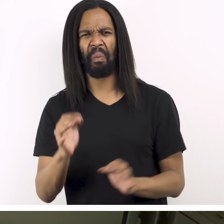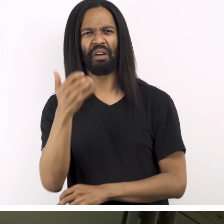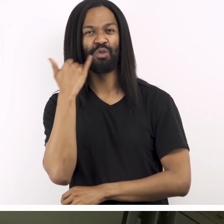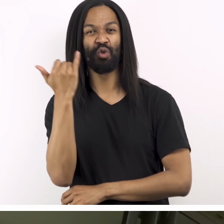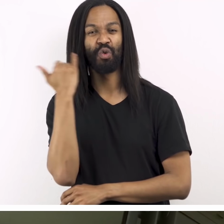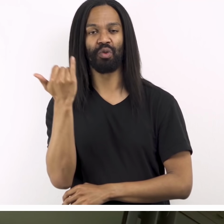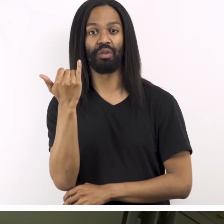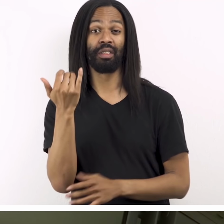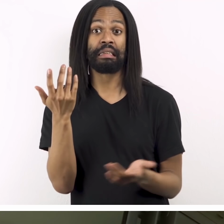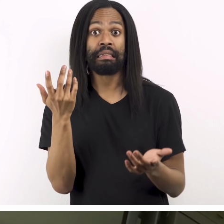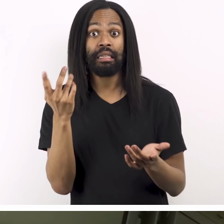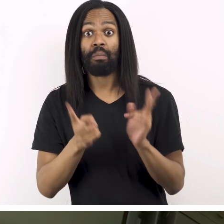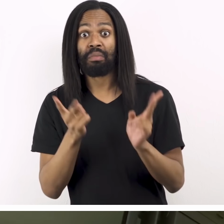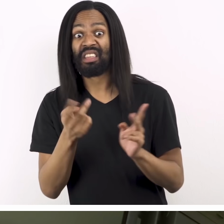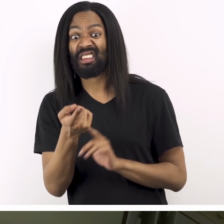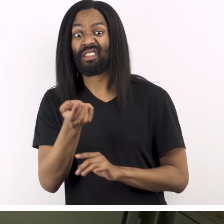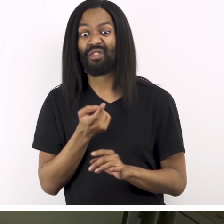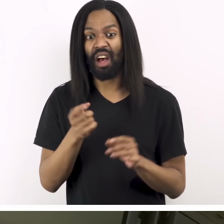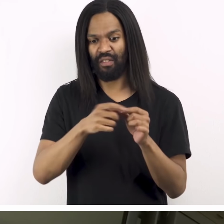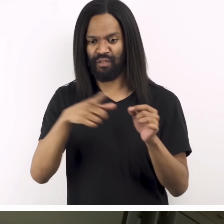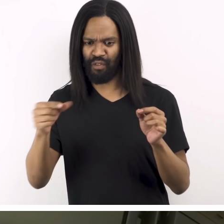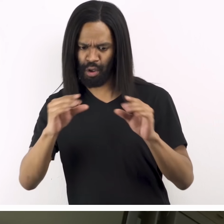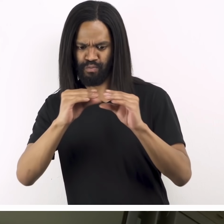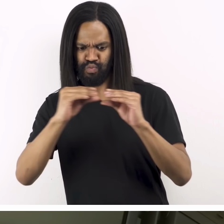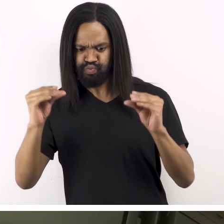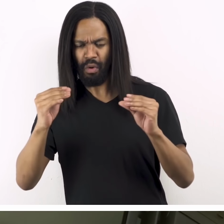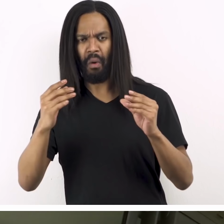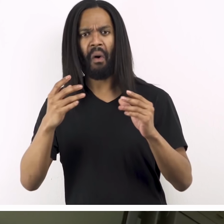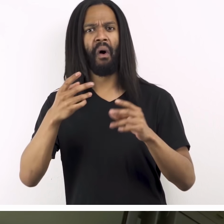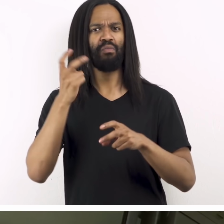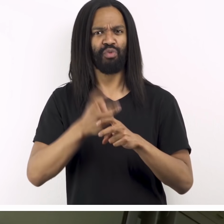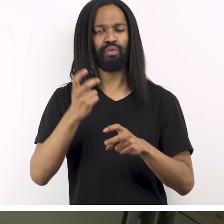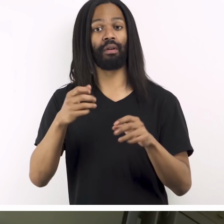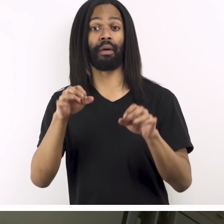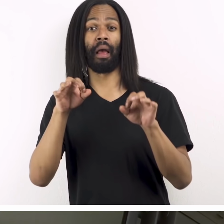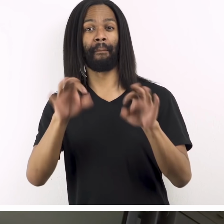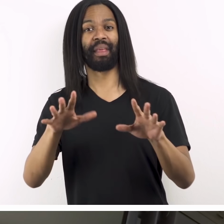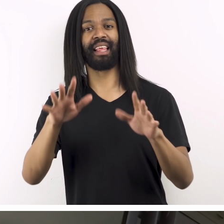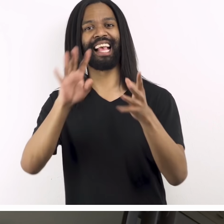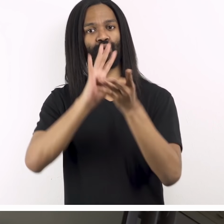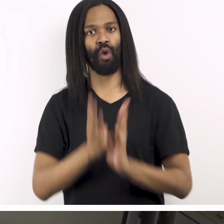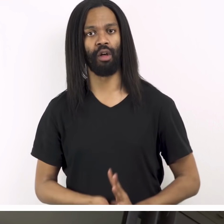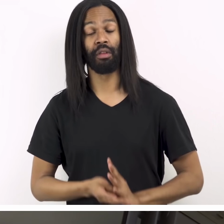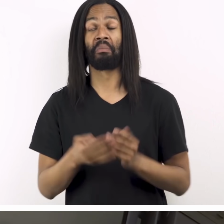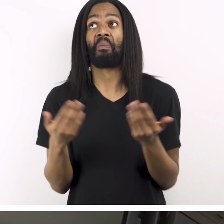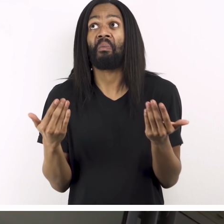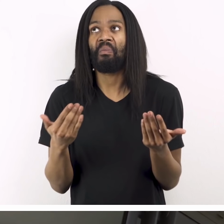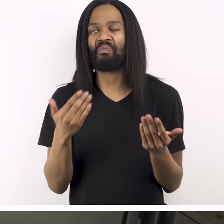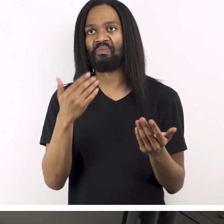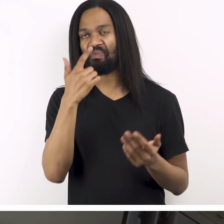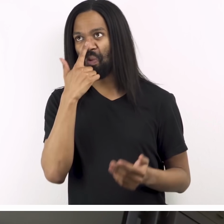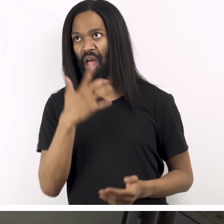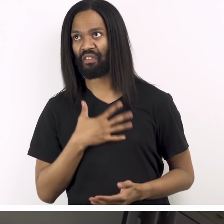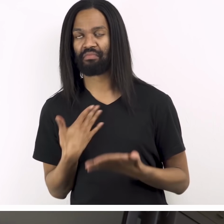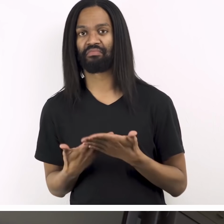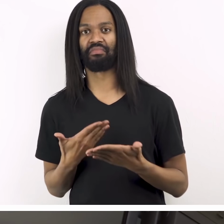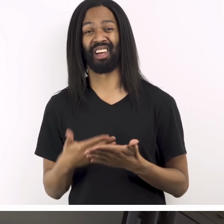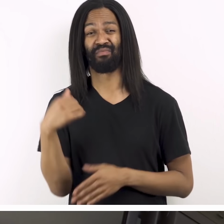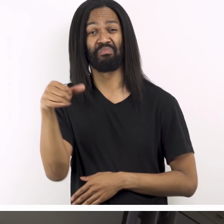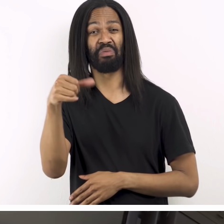Mais en gros, c'est peut-être à cause de son feuillage un petit peu dur, la coriace, un peu succulente. Là. Donc du coup, c'est le seul point négatif que